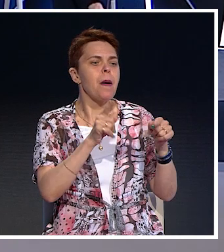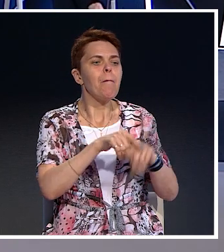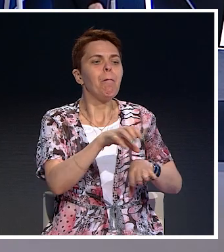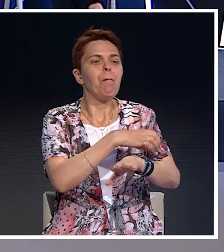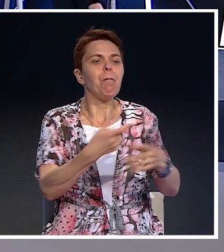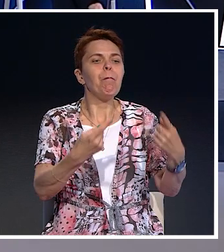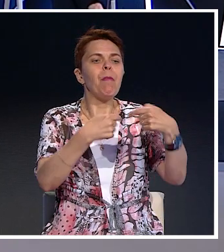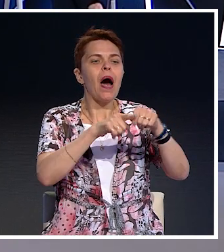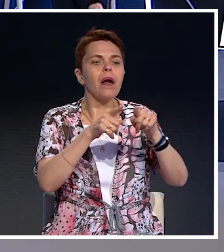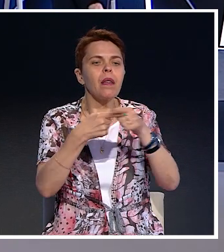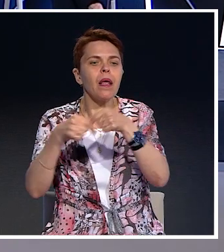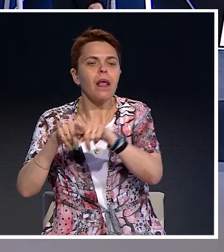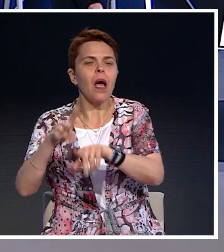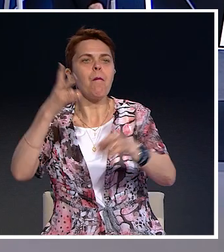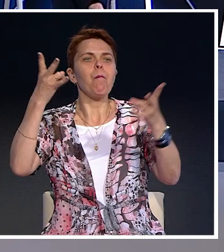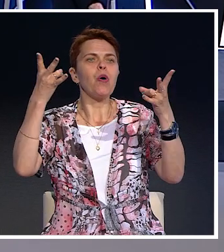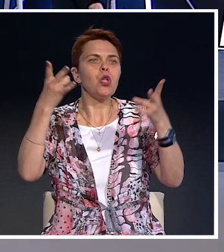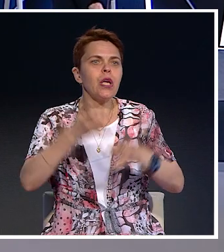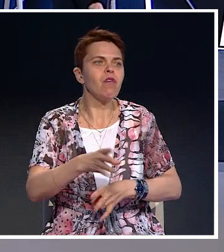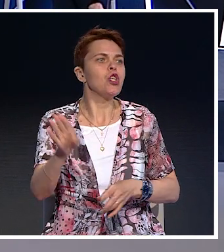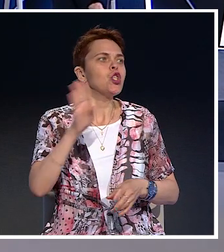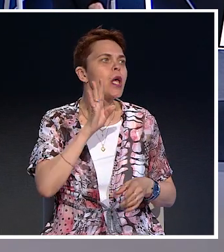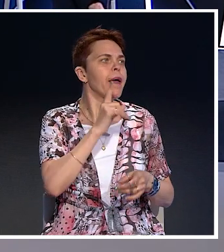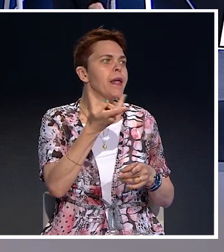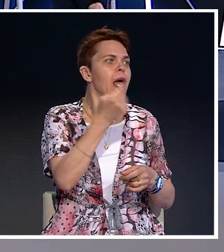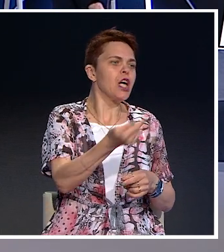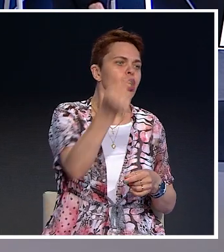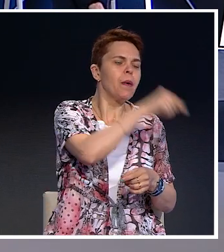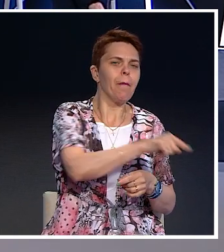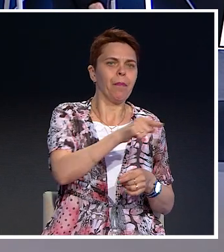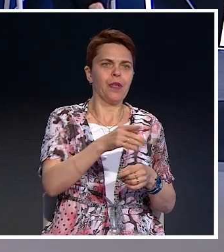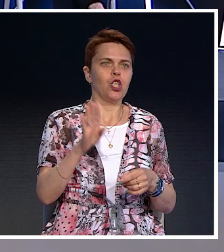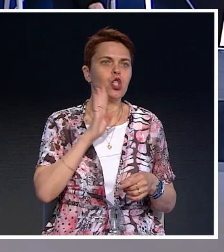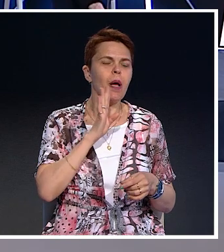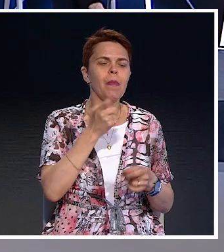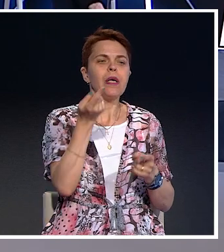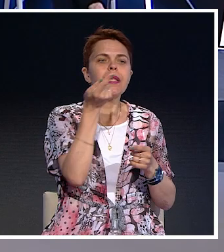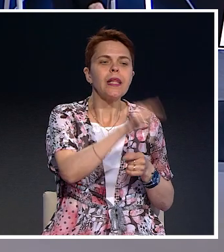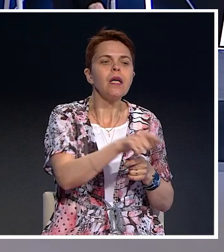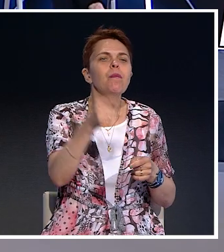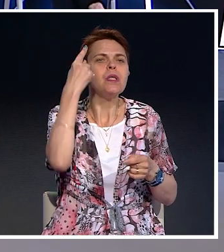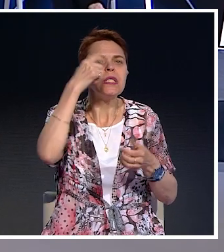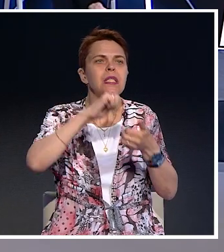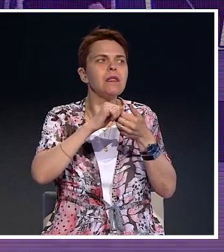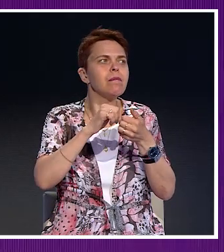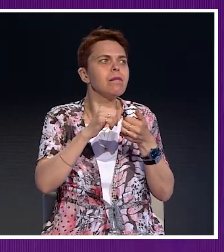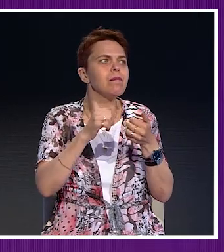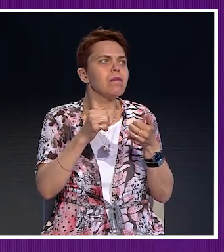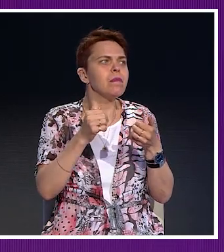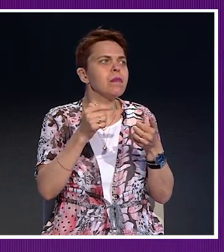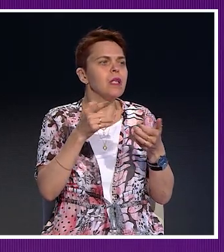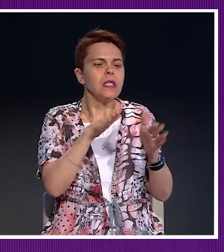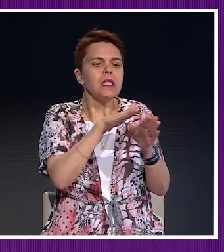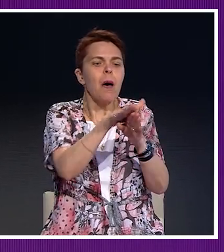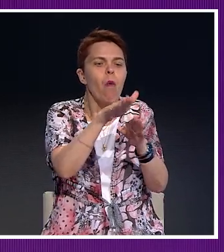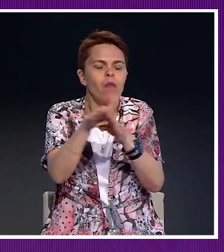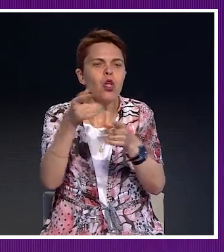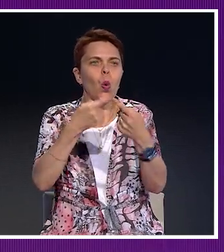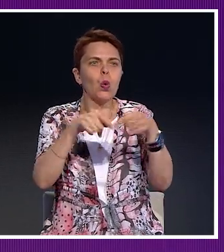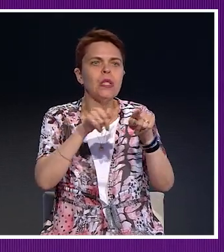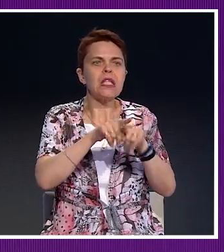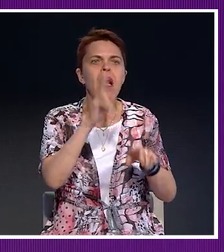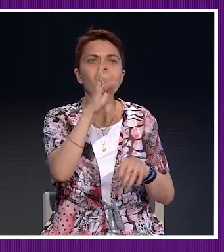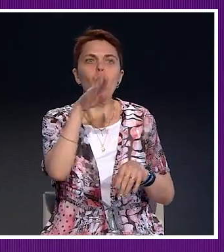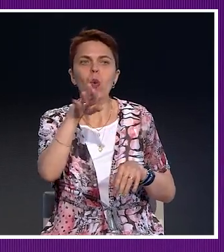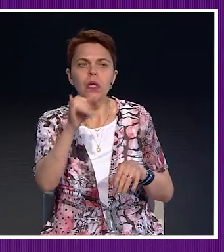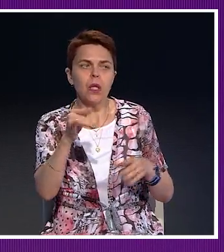партіям потрібні жінки, мабуть, більше навіть, ніж жінкам потрібні партії. Та жінки повинні заповнити ці квоти,